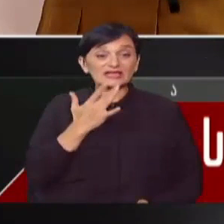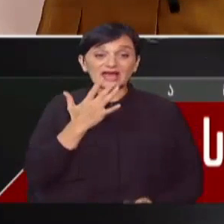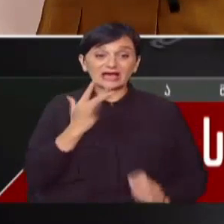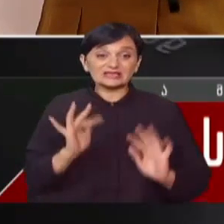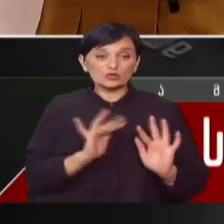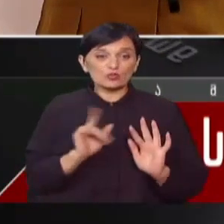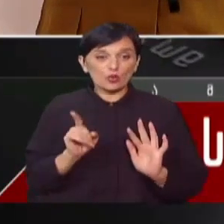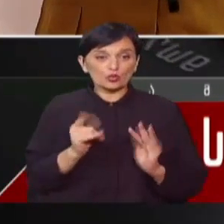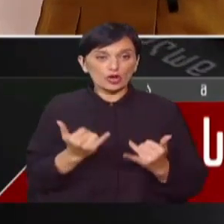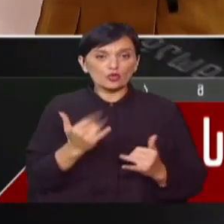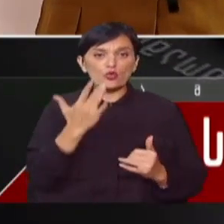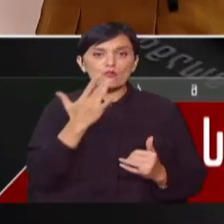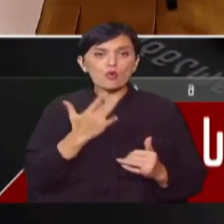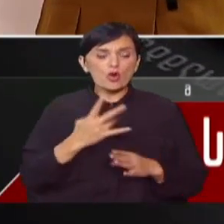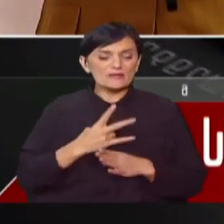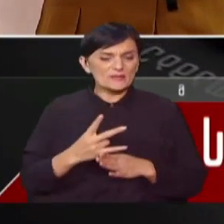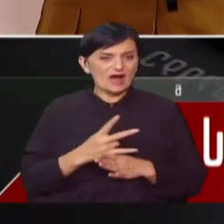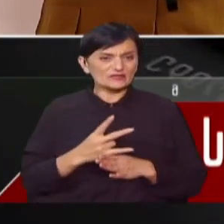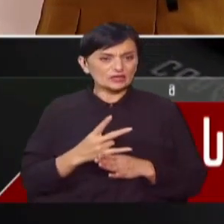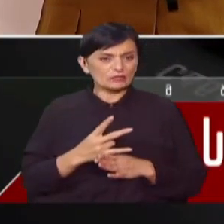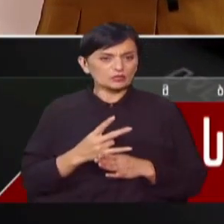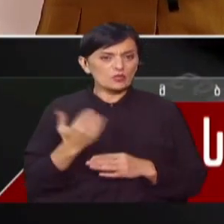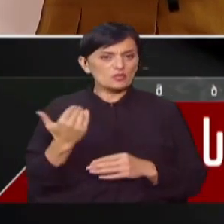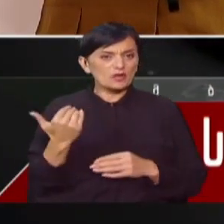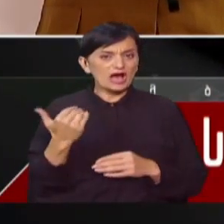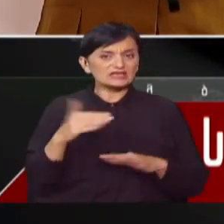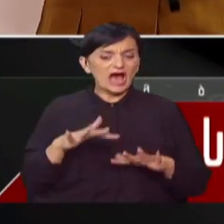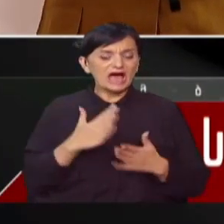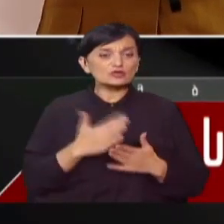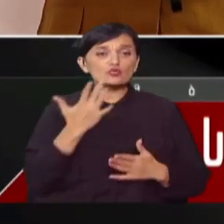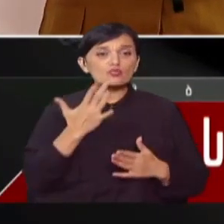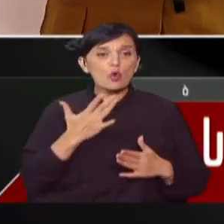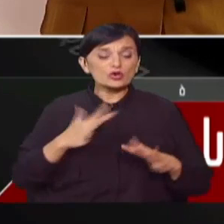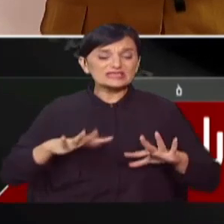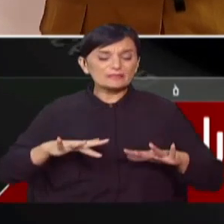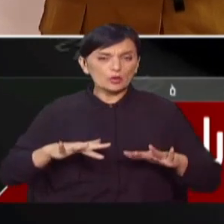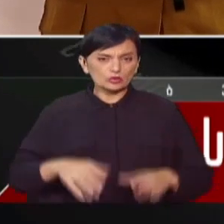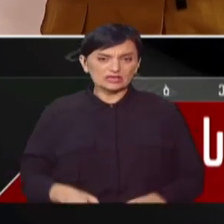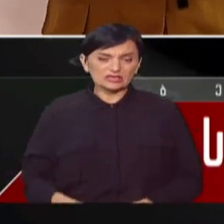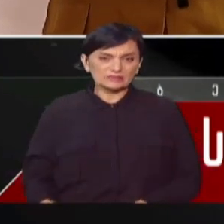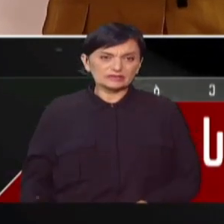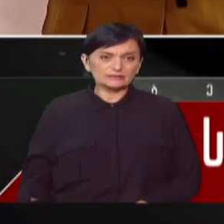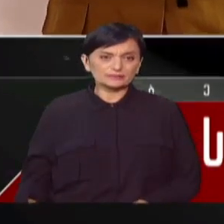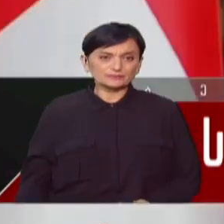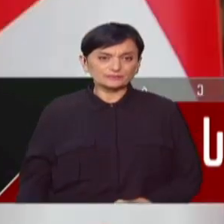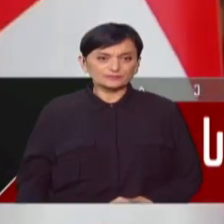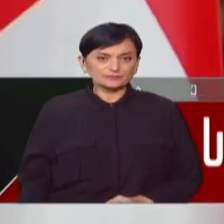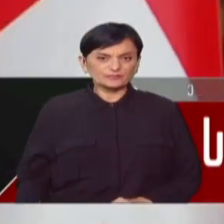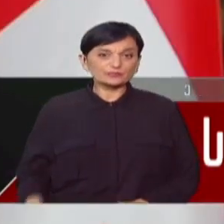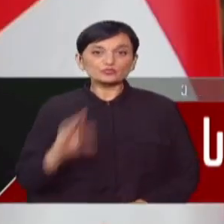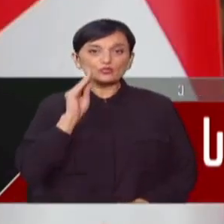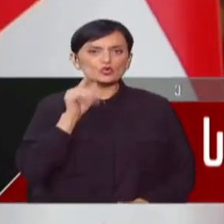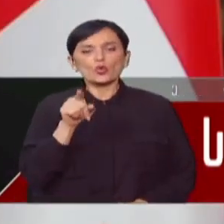ნაციონალური მოძრაობა ახლა პოლიტიკურად მავნებლობს, ვინაიდან მათი მხრიდან ადგილი აქვს პოლიტიკურ სპეკულაციებს. როდესაც